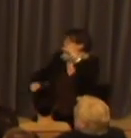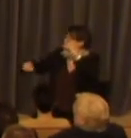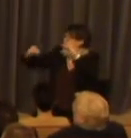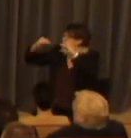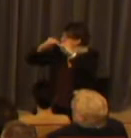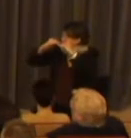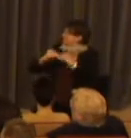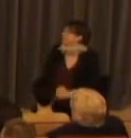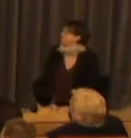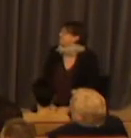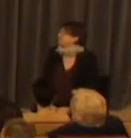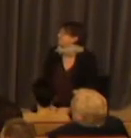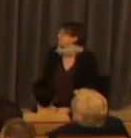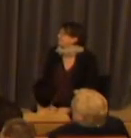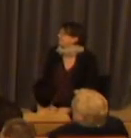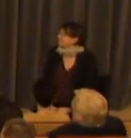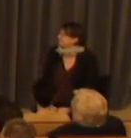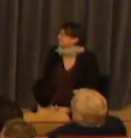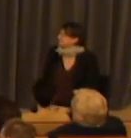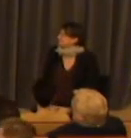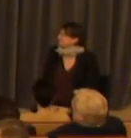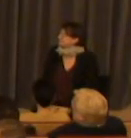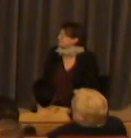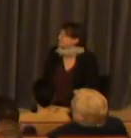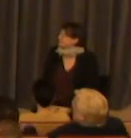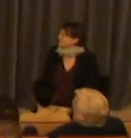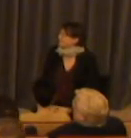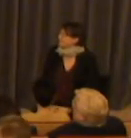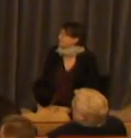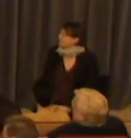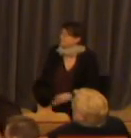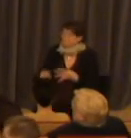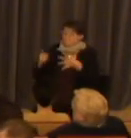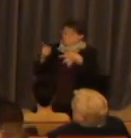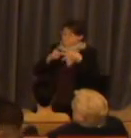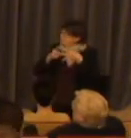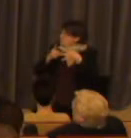formació específica en gramàtica i didàctica de l'LSC.